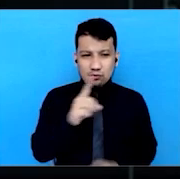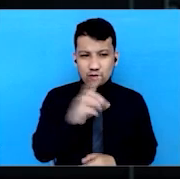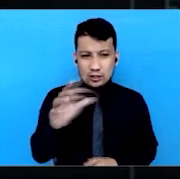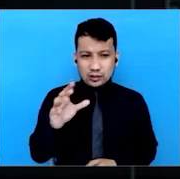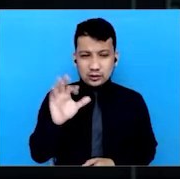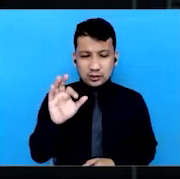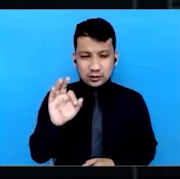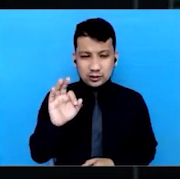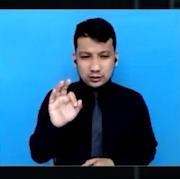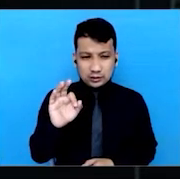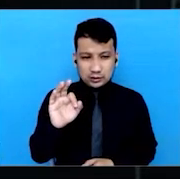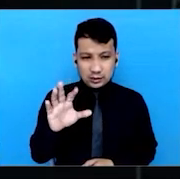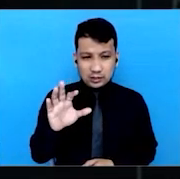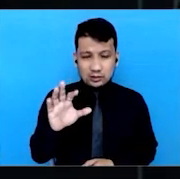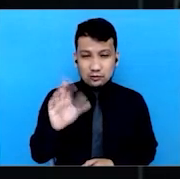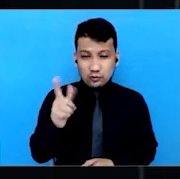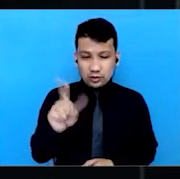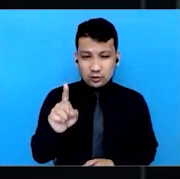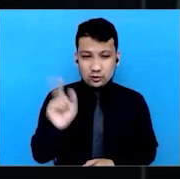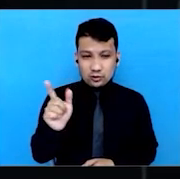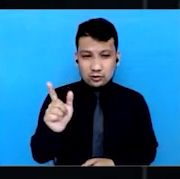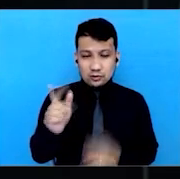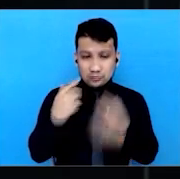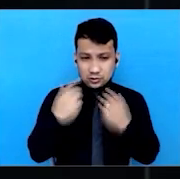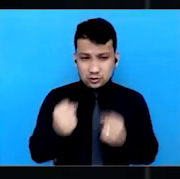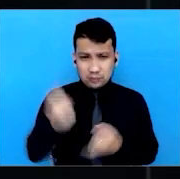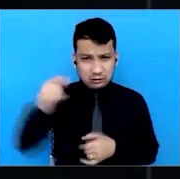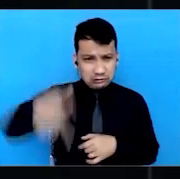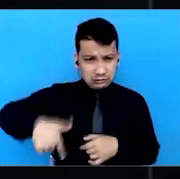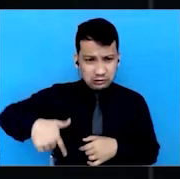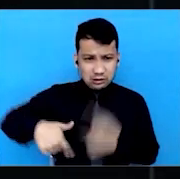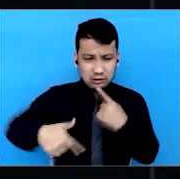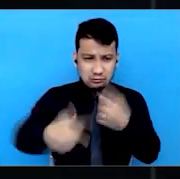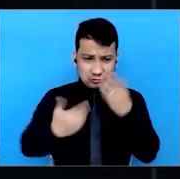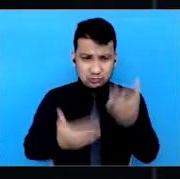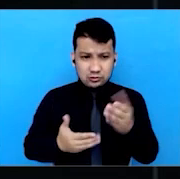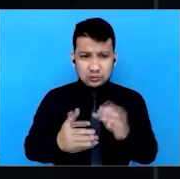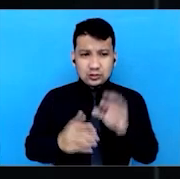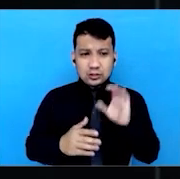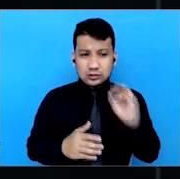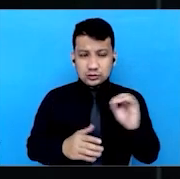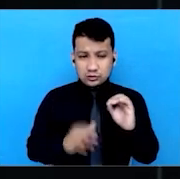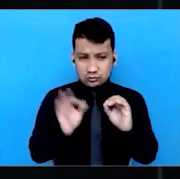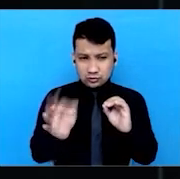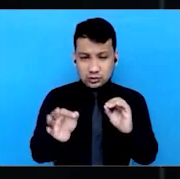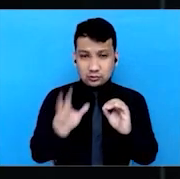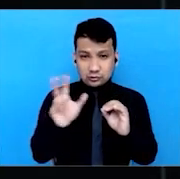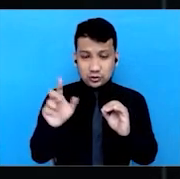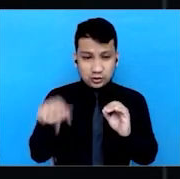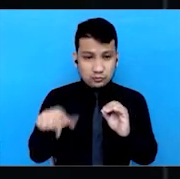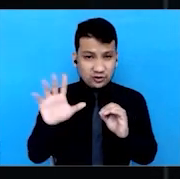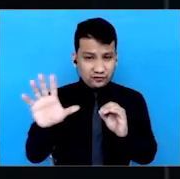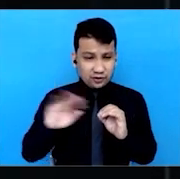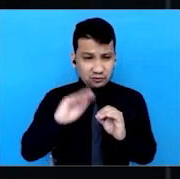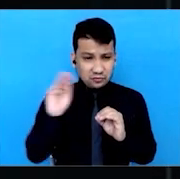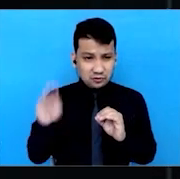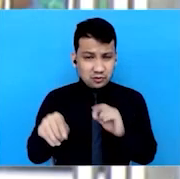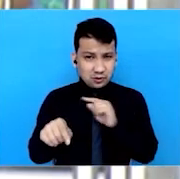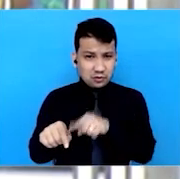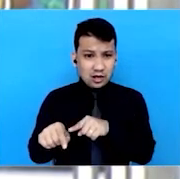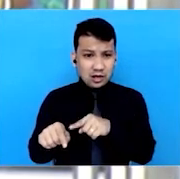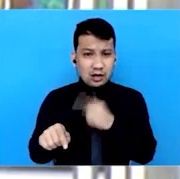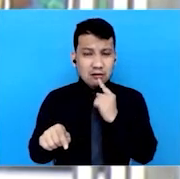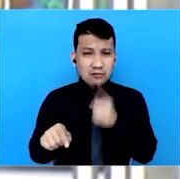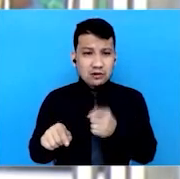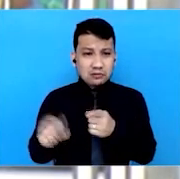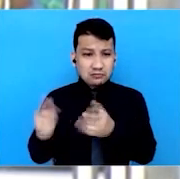bansa pagdating sa COVID recovery response. Sa score na 0 to 90, 30.5 lamang ang nakuha ng Pilipinas.